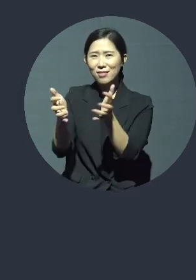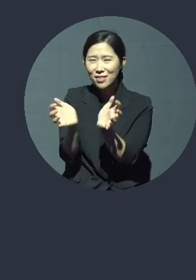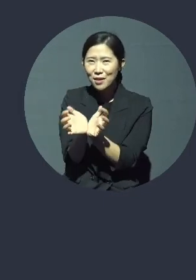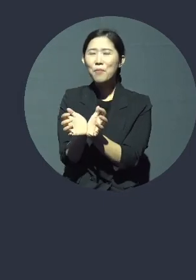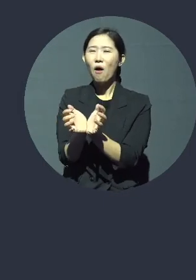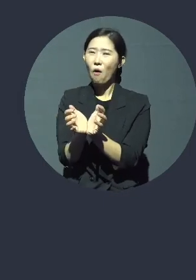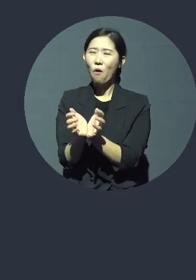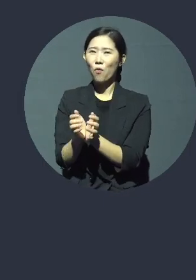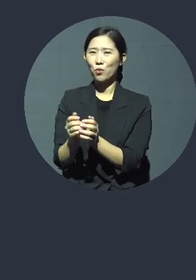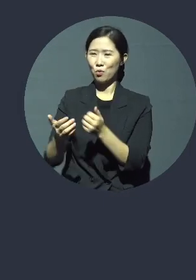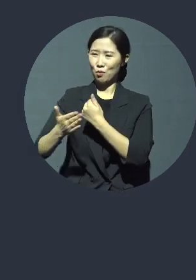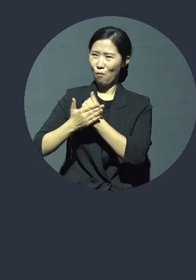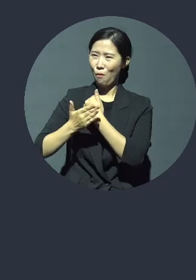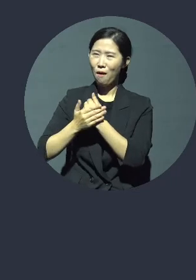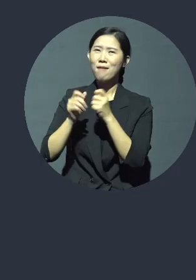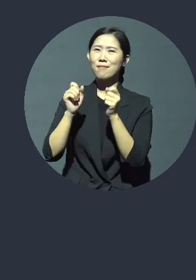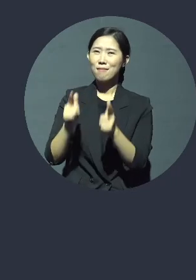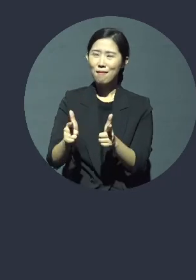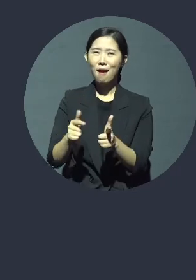드립니다.